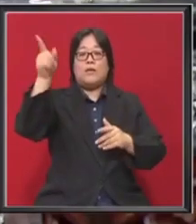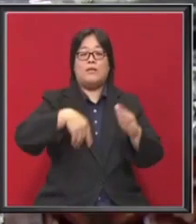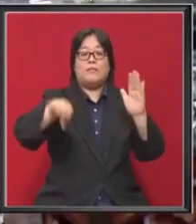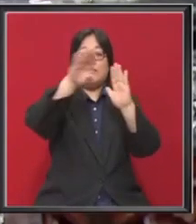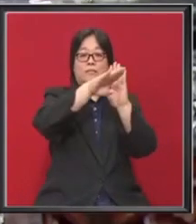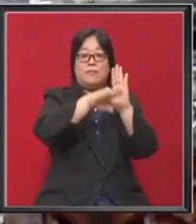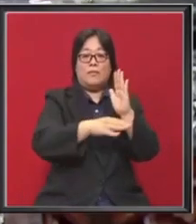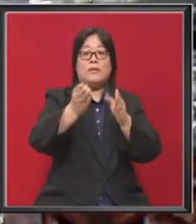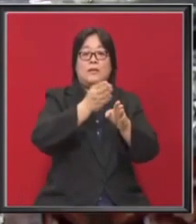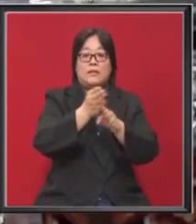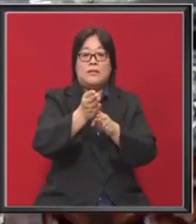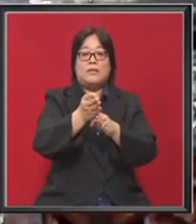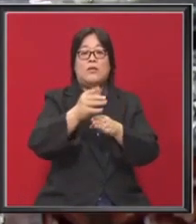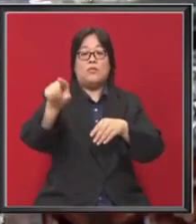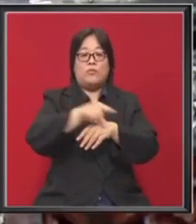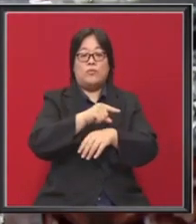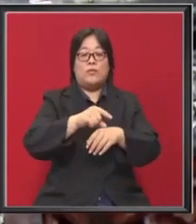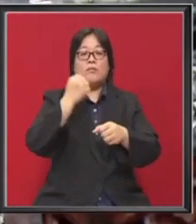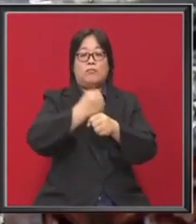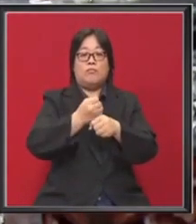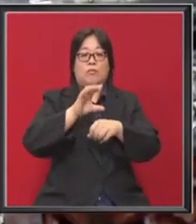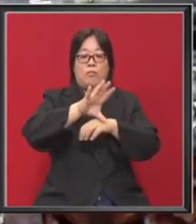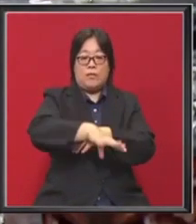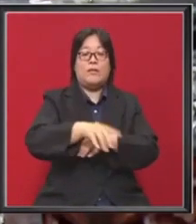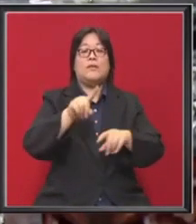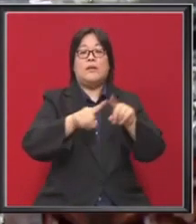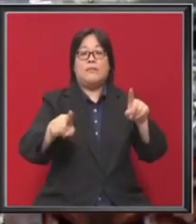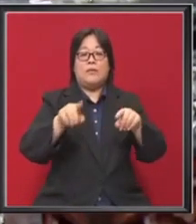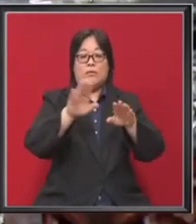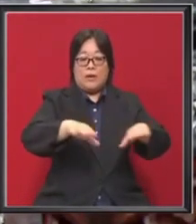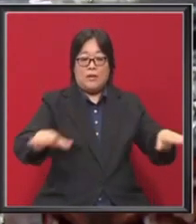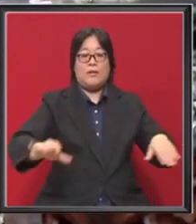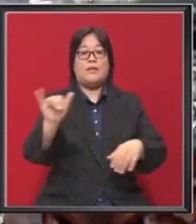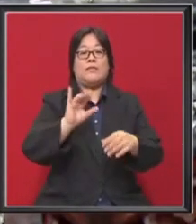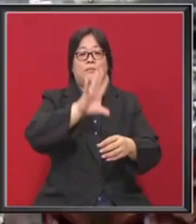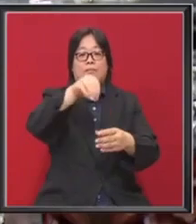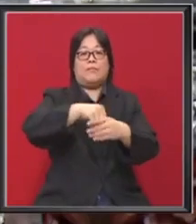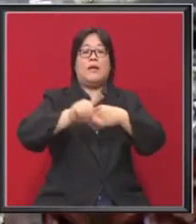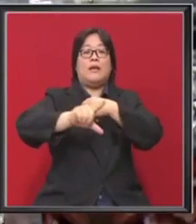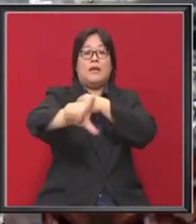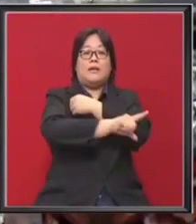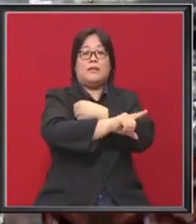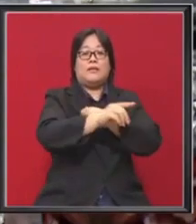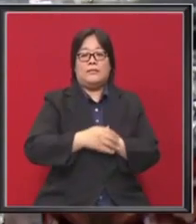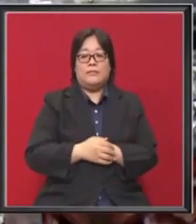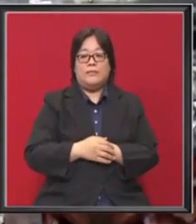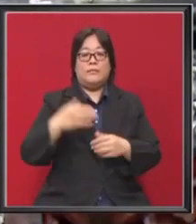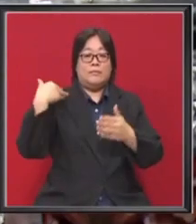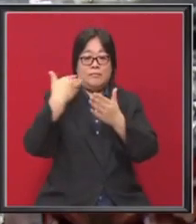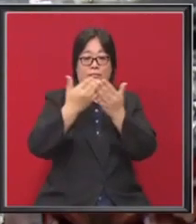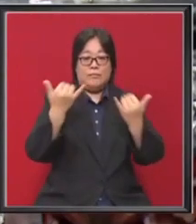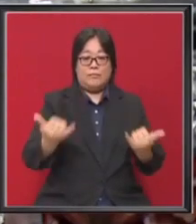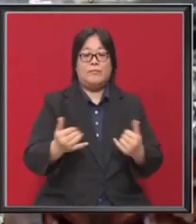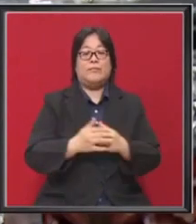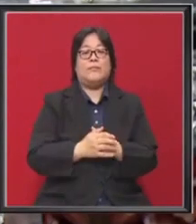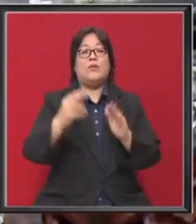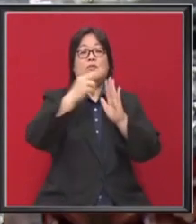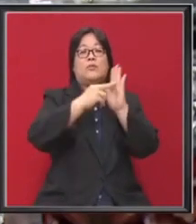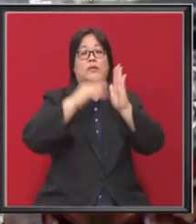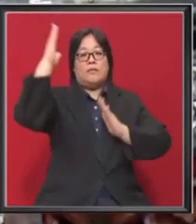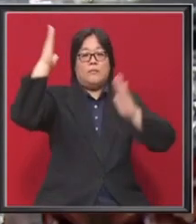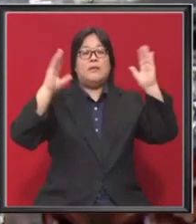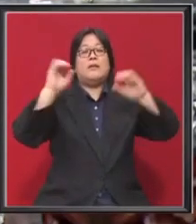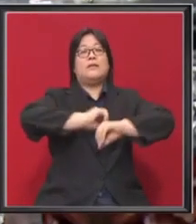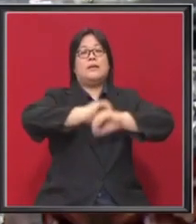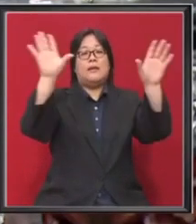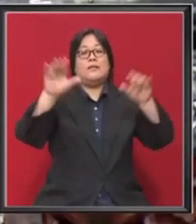disenaraikan sebagai sektor yang menggunakan mode Maxim tapi juga bodoh kanak-kanak di ladang sawit dan penyebab stroke kekasihnya kini undang-undang